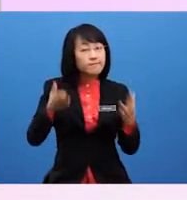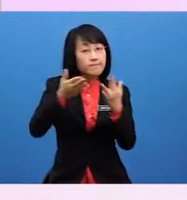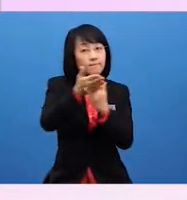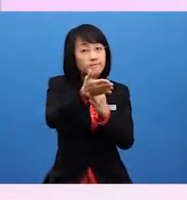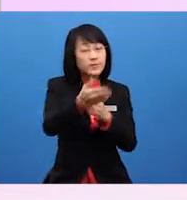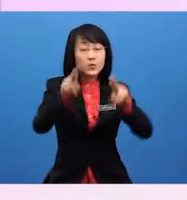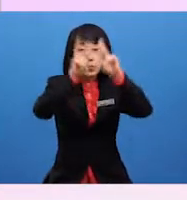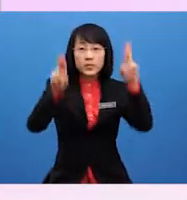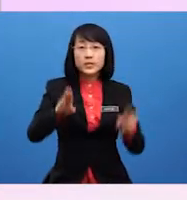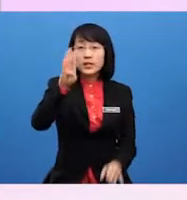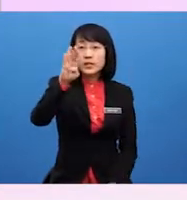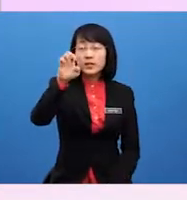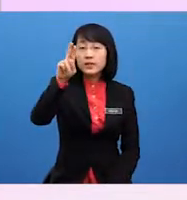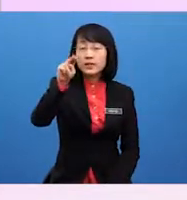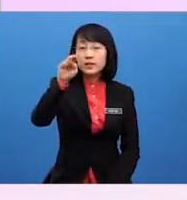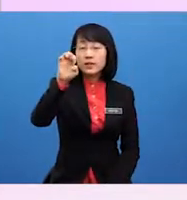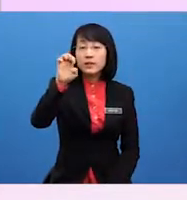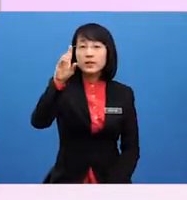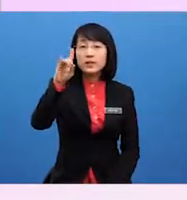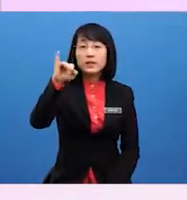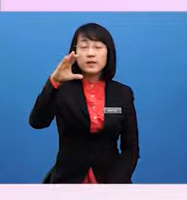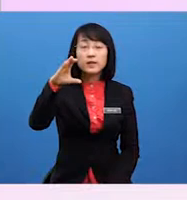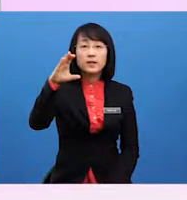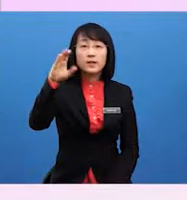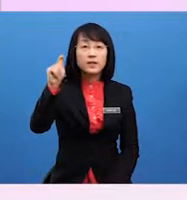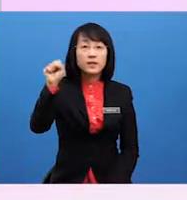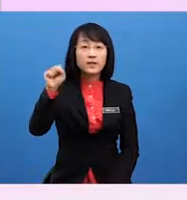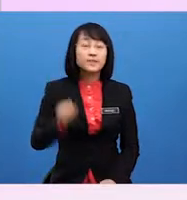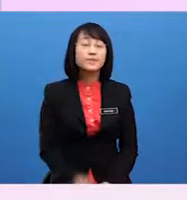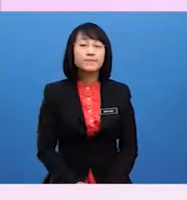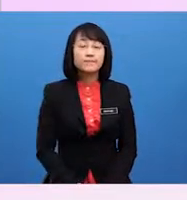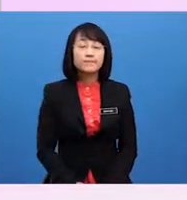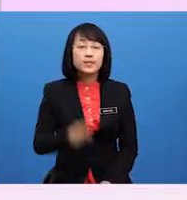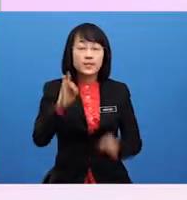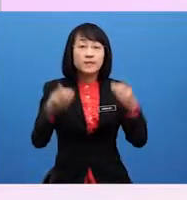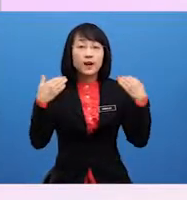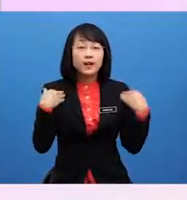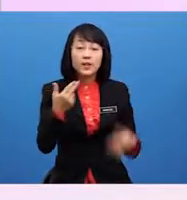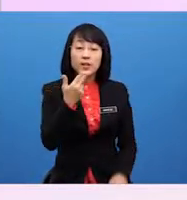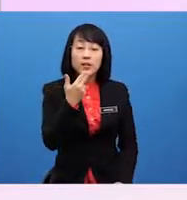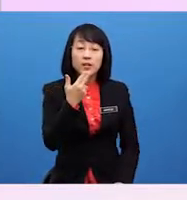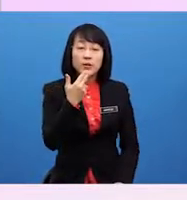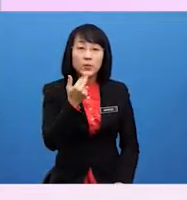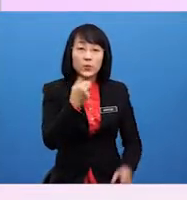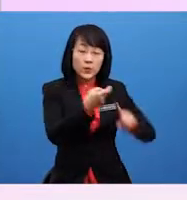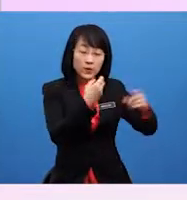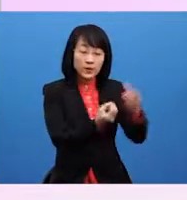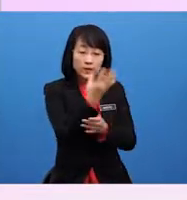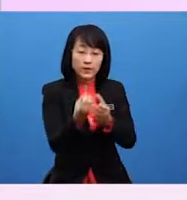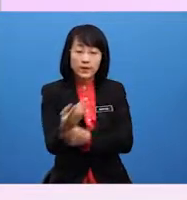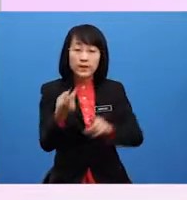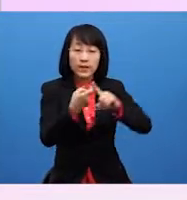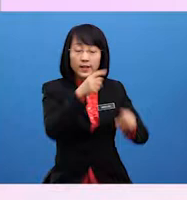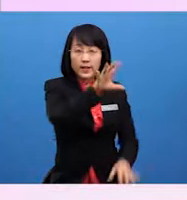ujian Benedict's. Sekiranya terdapat glukosa dalam sampel makanan yang diuji,